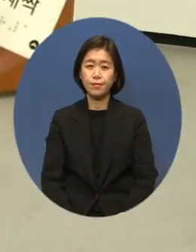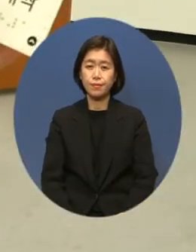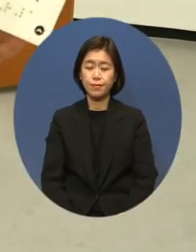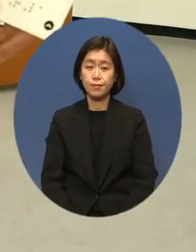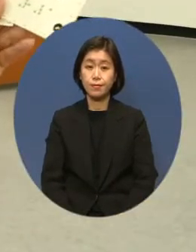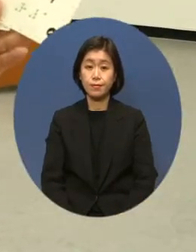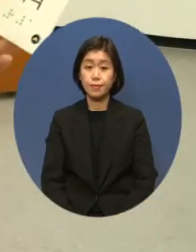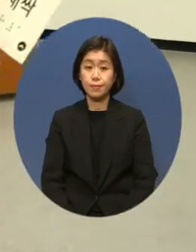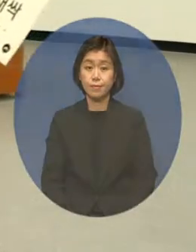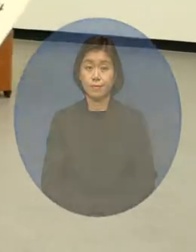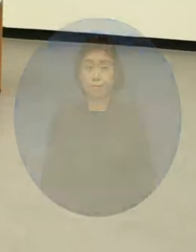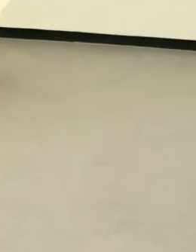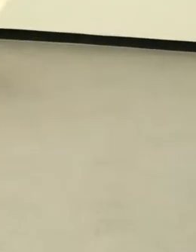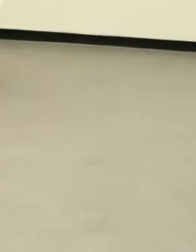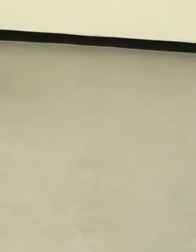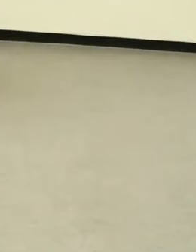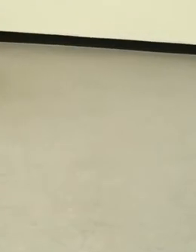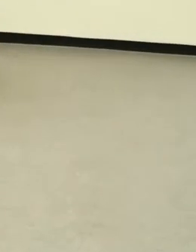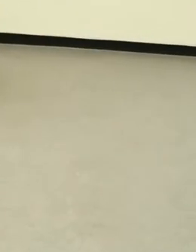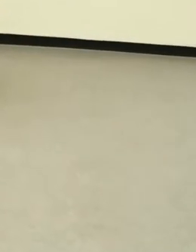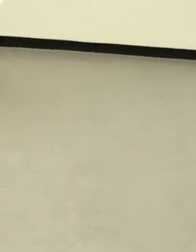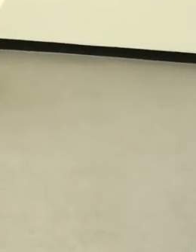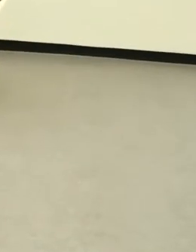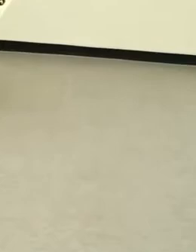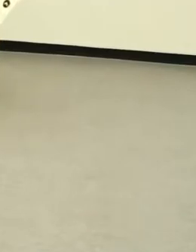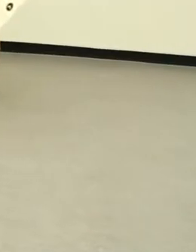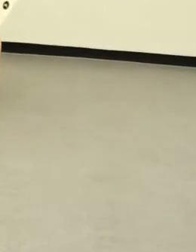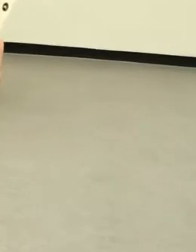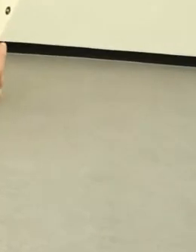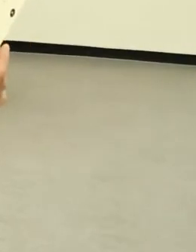글자. 이게 짝이에요.